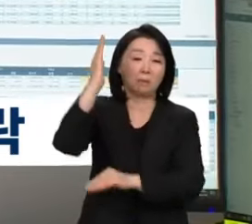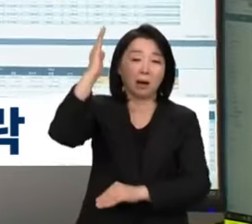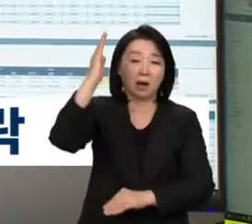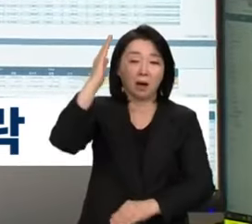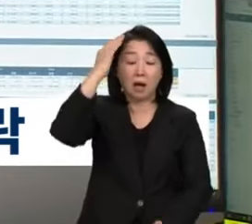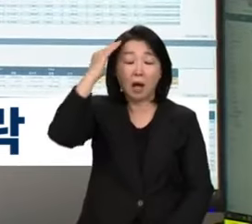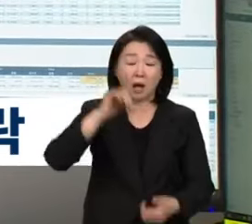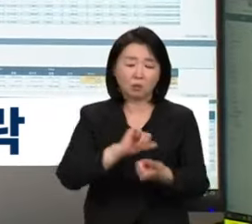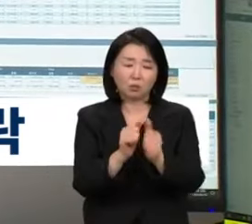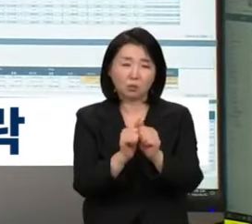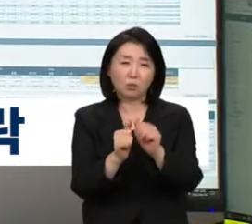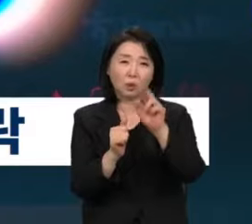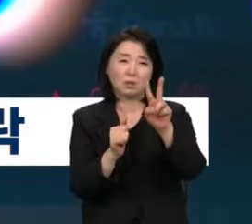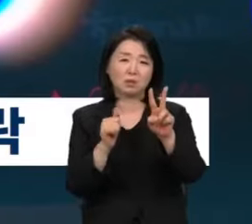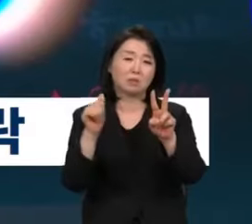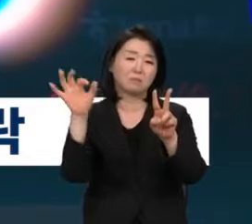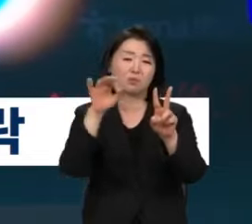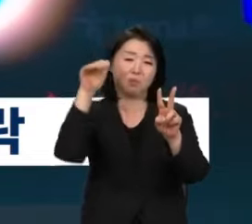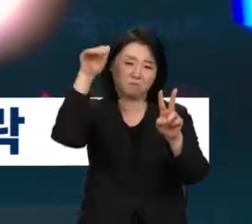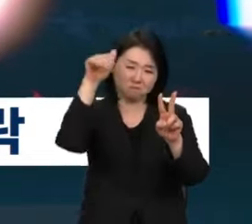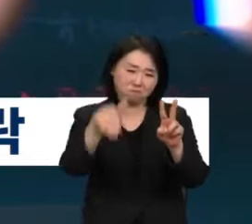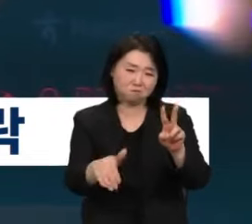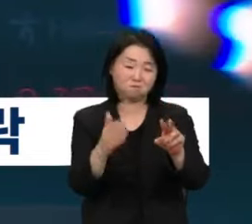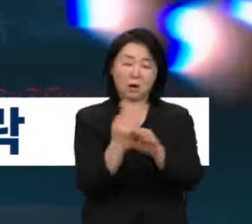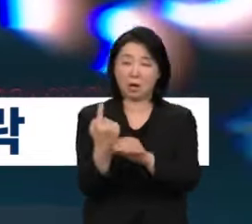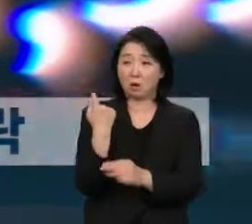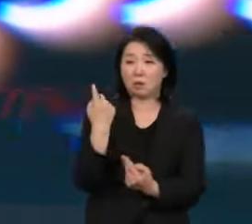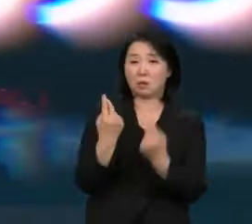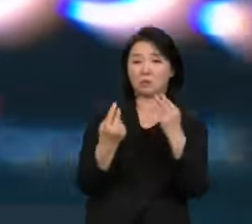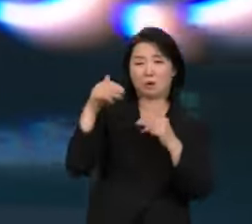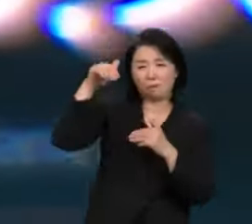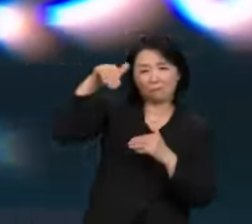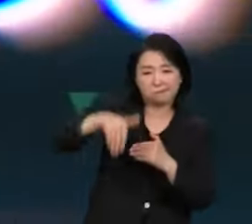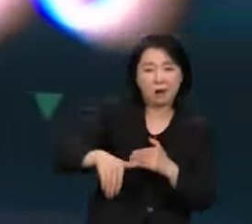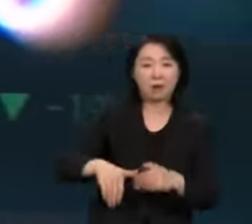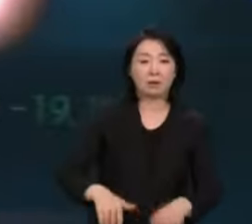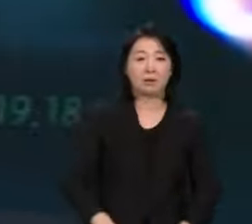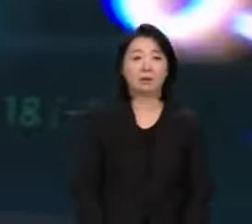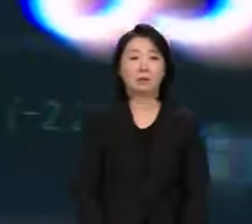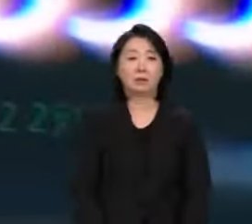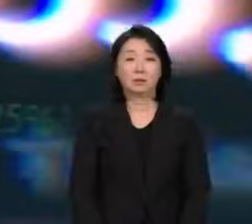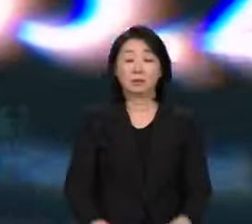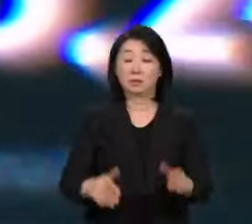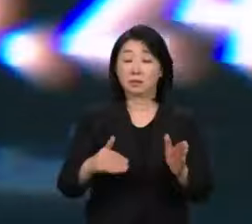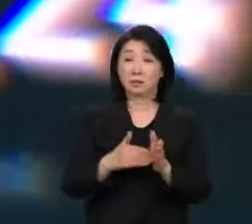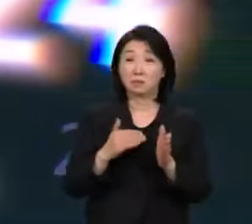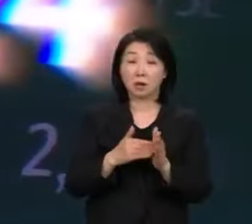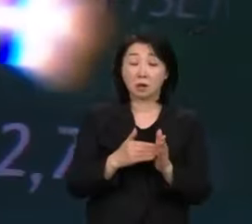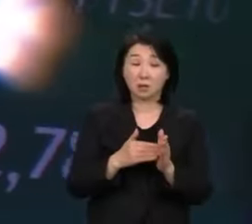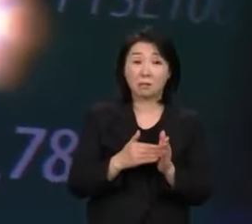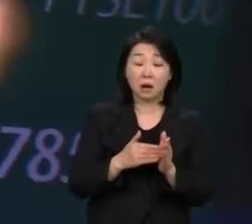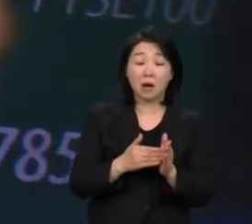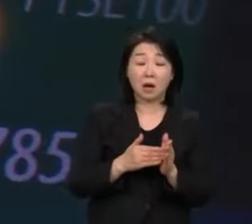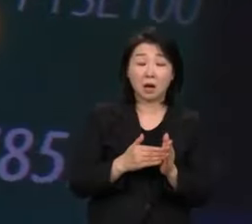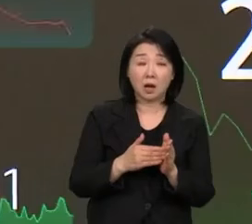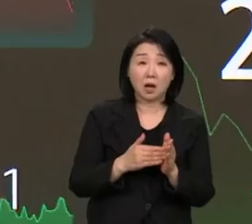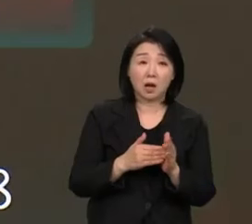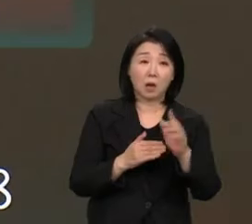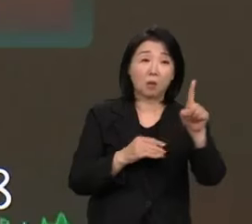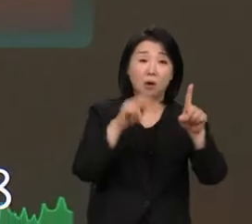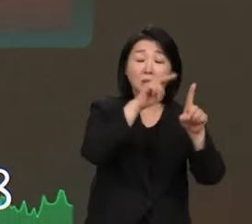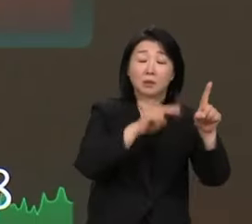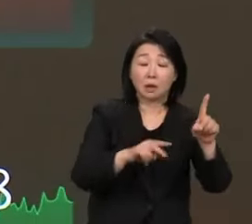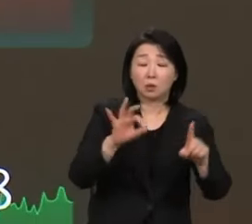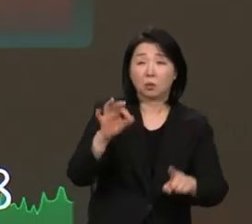국내 증시도 2% 넘게 급락하며 어제보다 낙폭을 키웠습니다 지금까지 원달러 화율이 1400원을